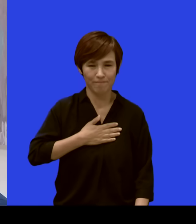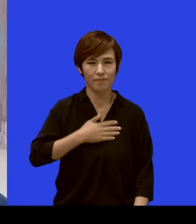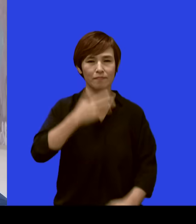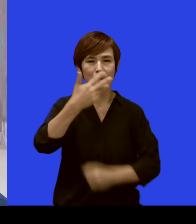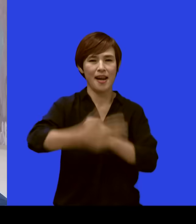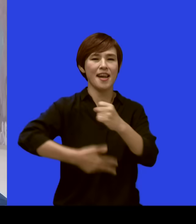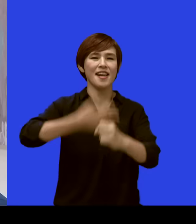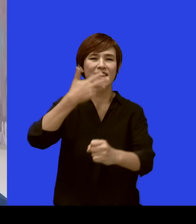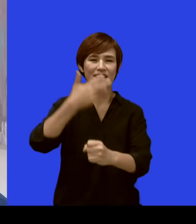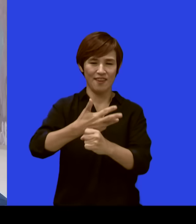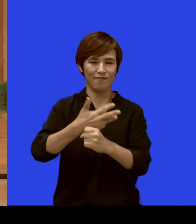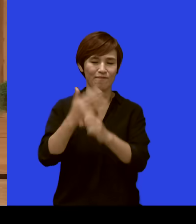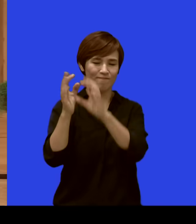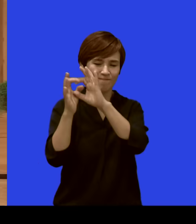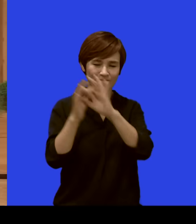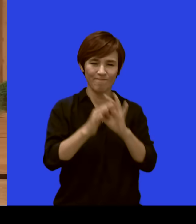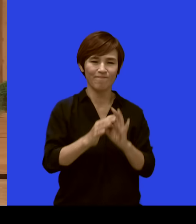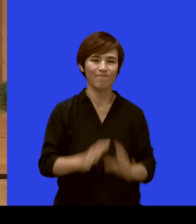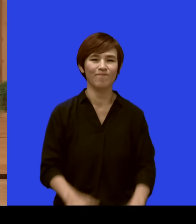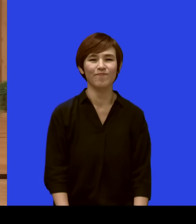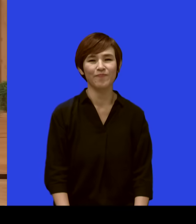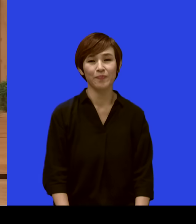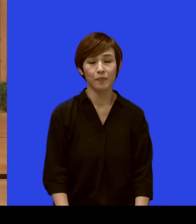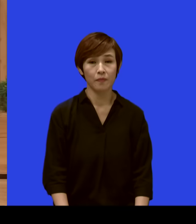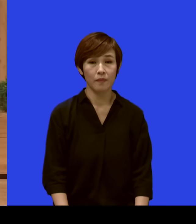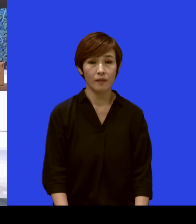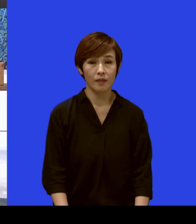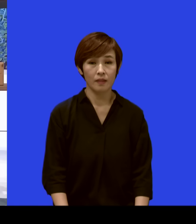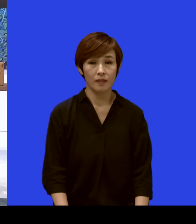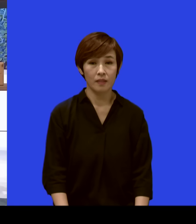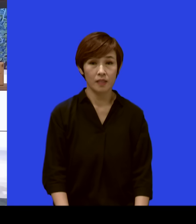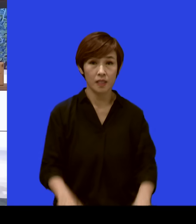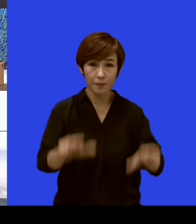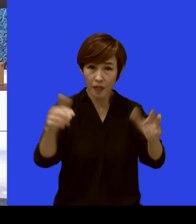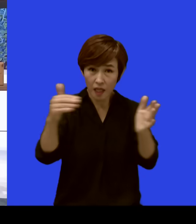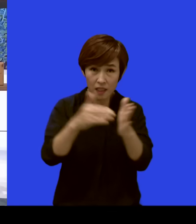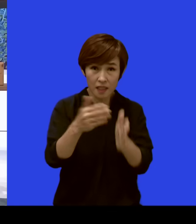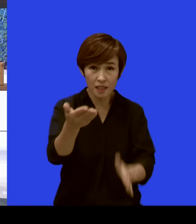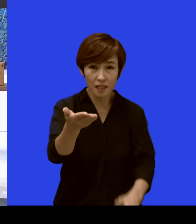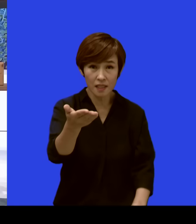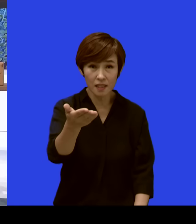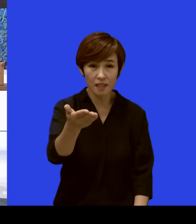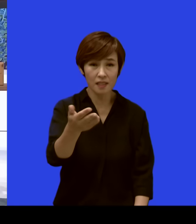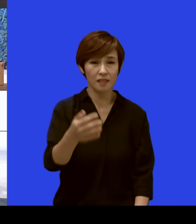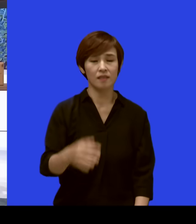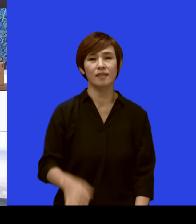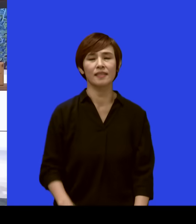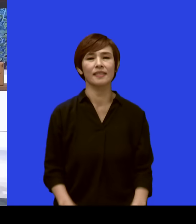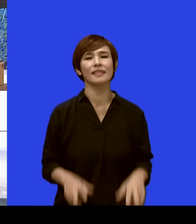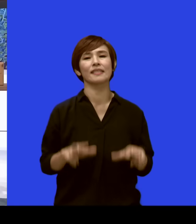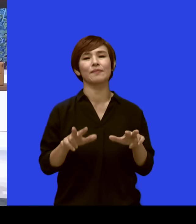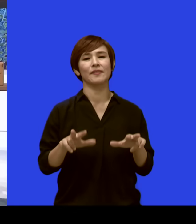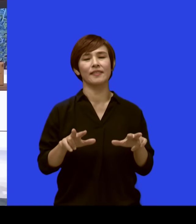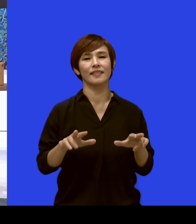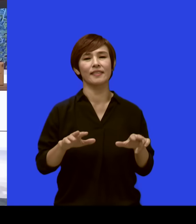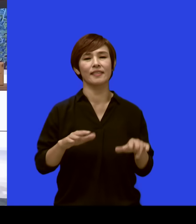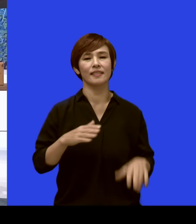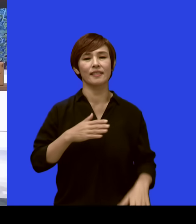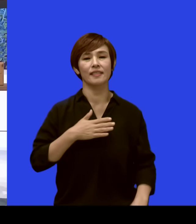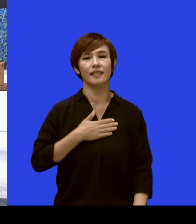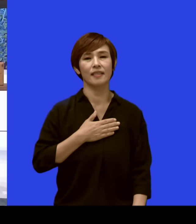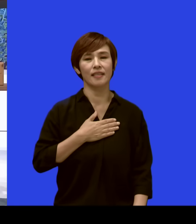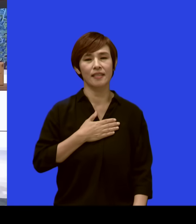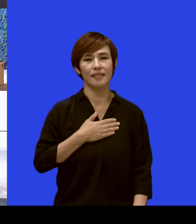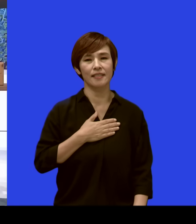8년을 그 자리를 지켰죠. 그럼 지금까지 지금은 이제 제가 그리고 나서 지금